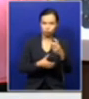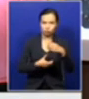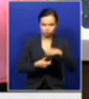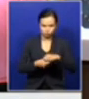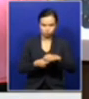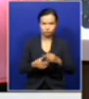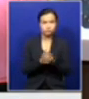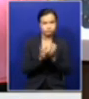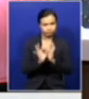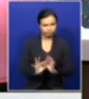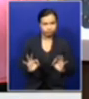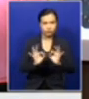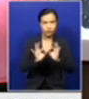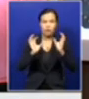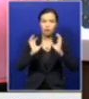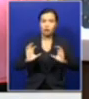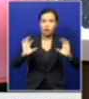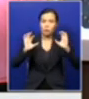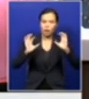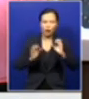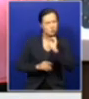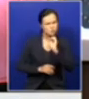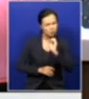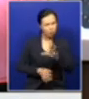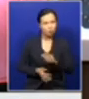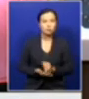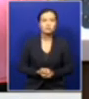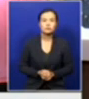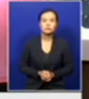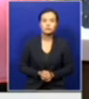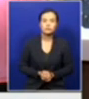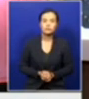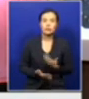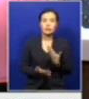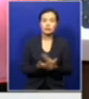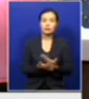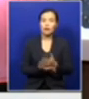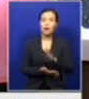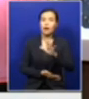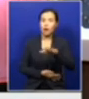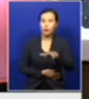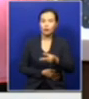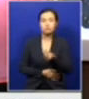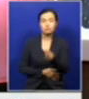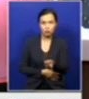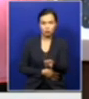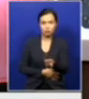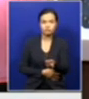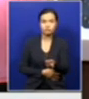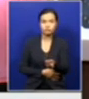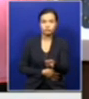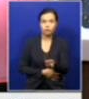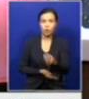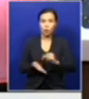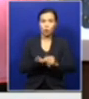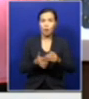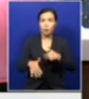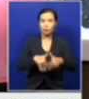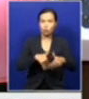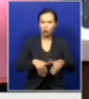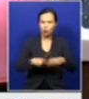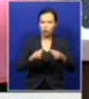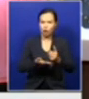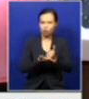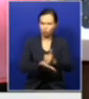ำคัญค่ะรัฐบาลจะมาอ้างว่าการแจกเงิน 5,000 บาทถือเป็นบุญคุณกับประชาชนไม่